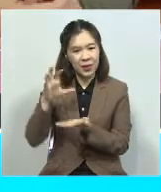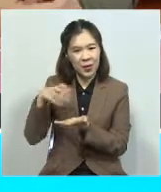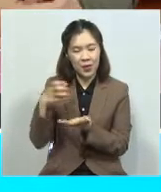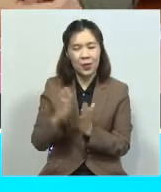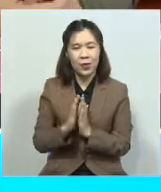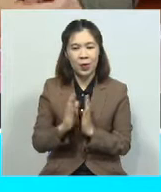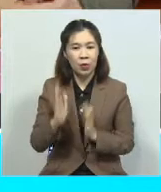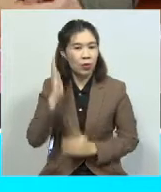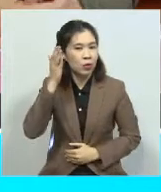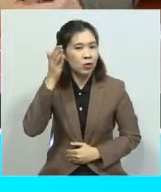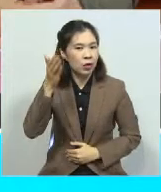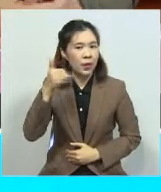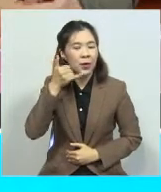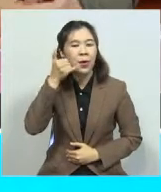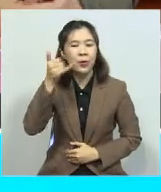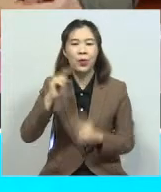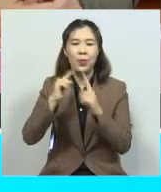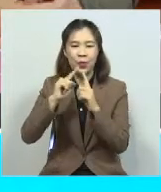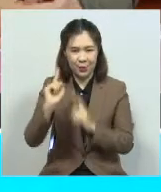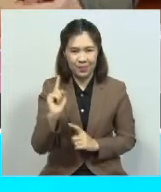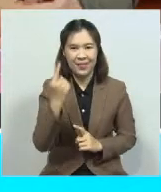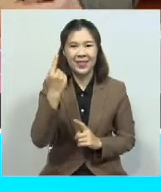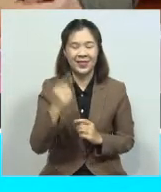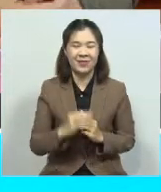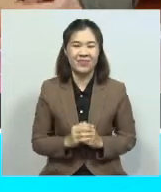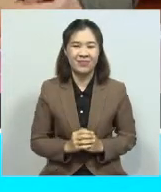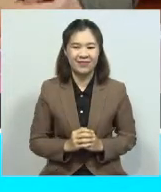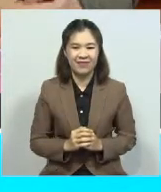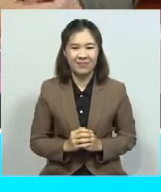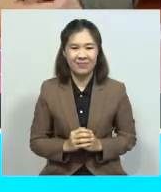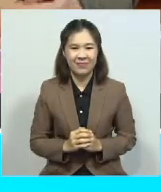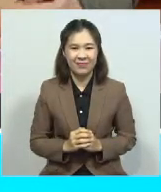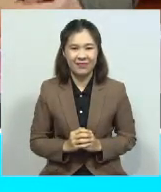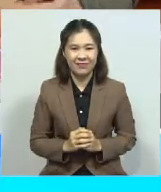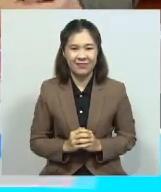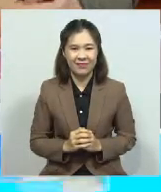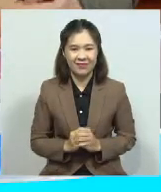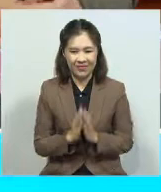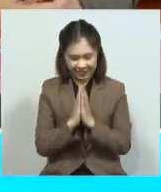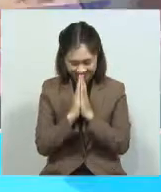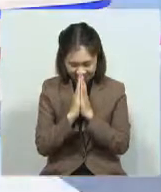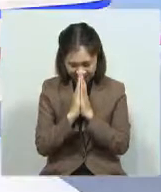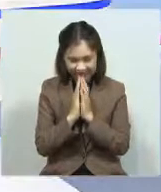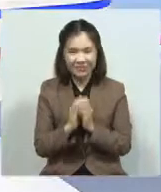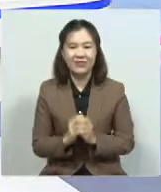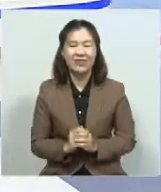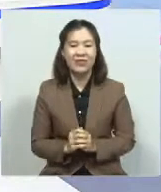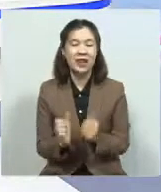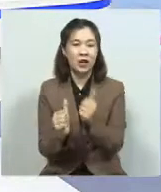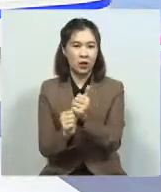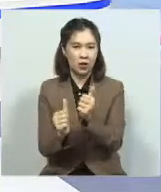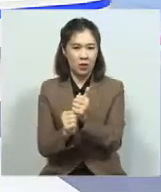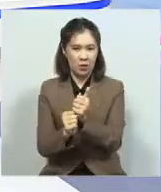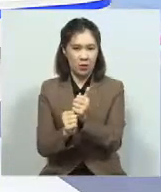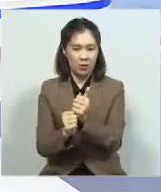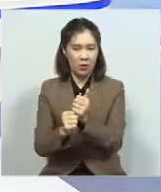คะถ้ามีความคืบหน้ายังไงขออนุญาตติดต่อกลับไปอีกครั้งนึงนะคะ ครับครับขอบคุณครับ ค่ะขอบพระคุณมากนะคะท่านรองผู้บัญชา